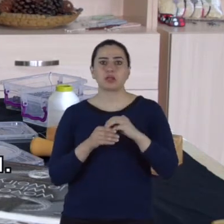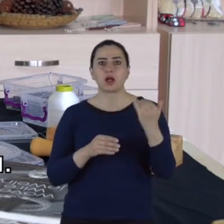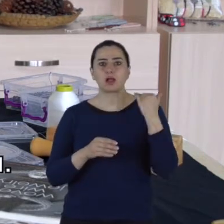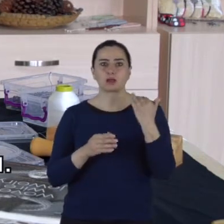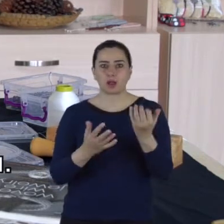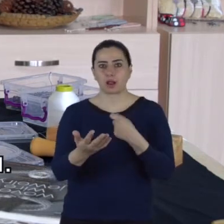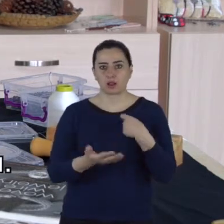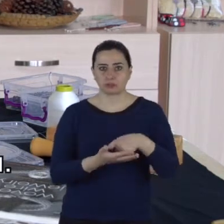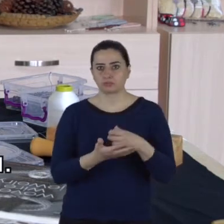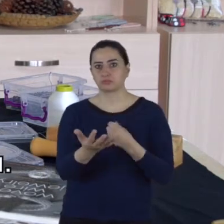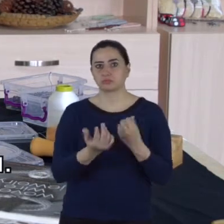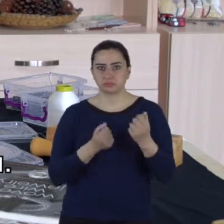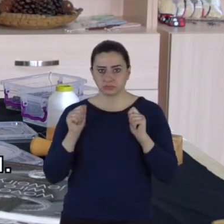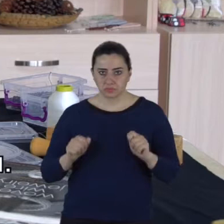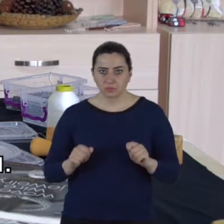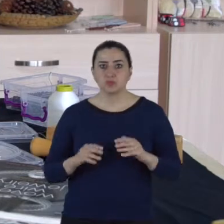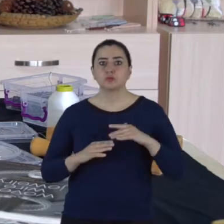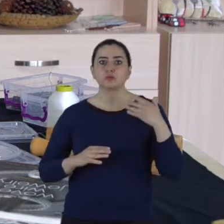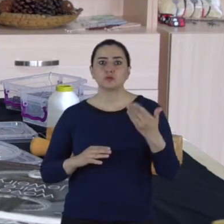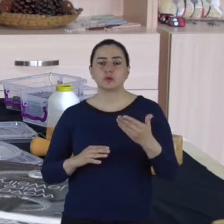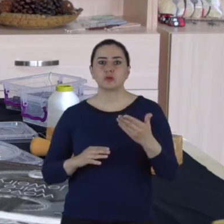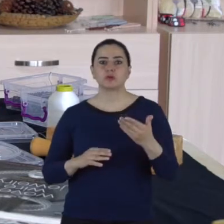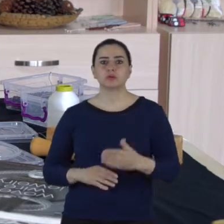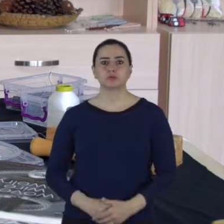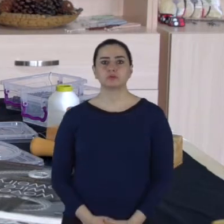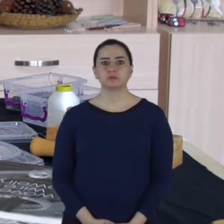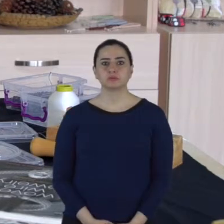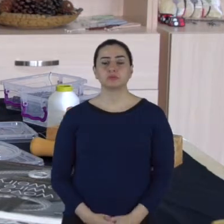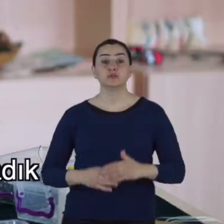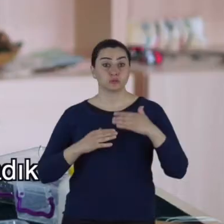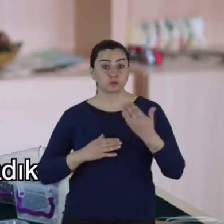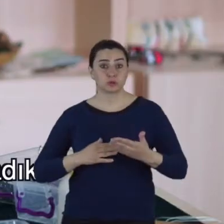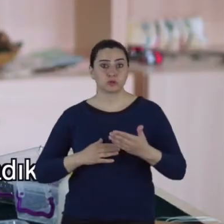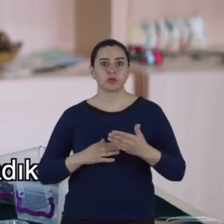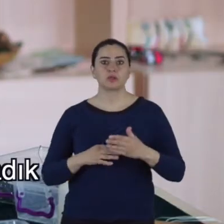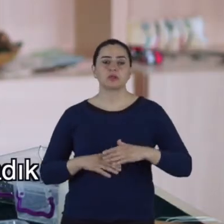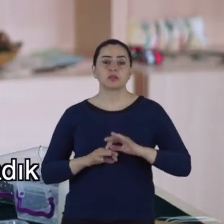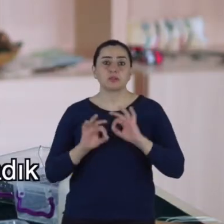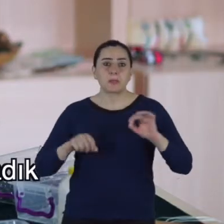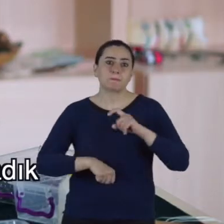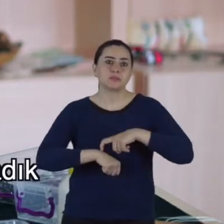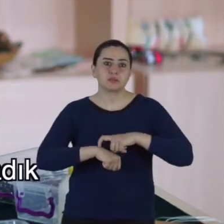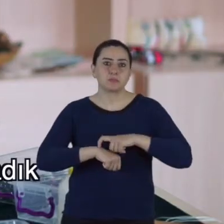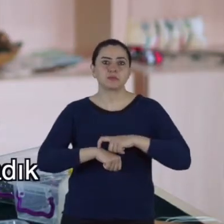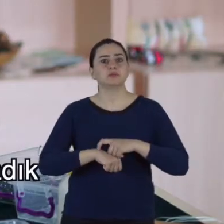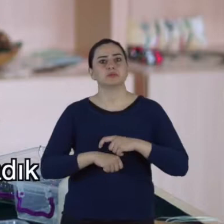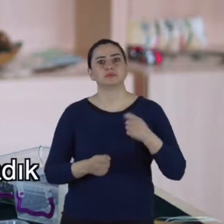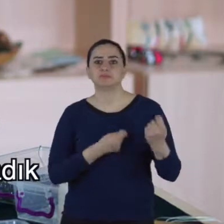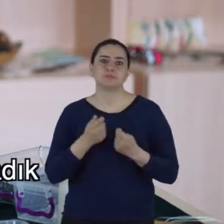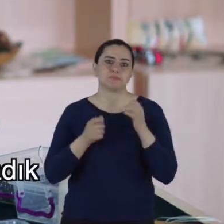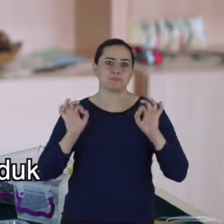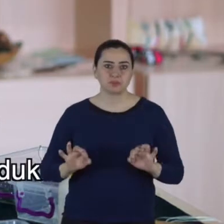da, aparat olarak da alışverişlerimiz vardı. Ondan sonra onları yaptık. Sonra full time